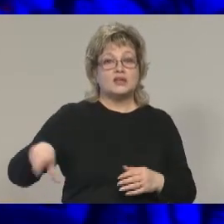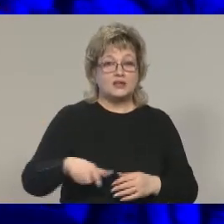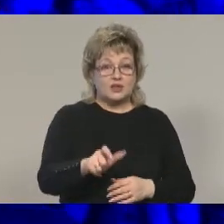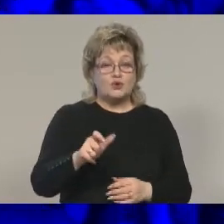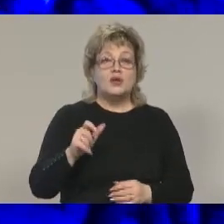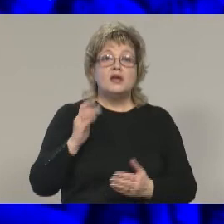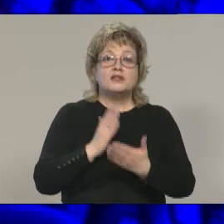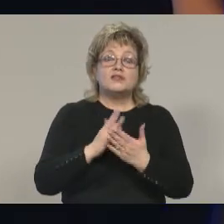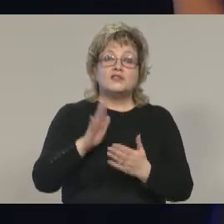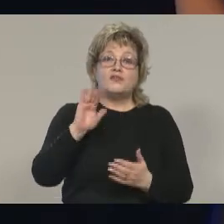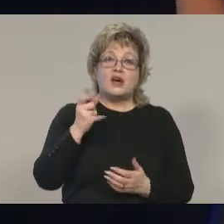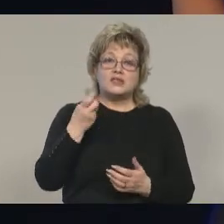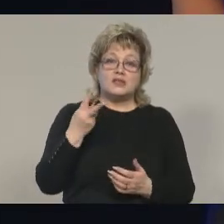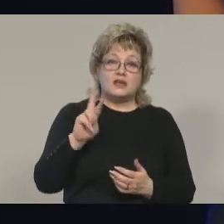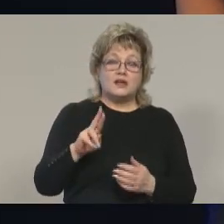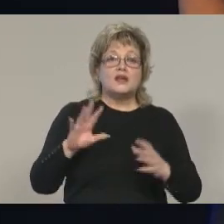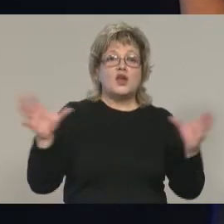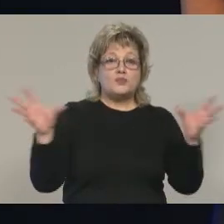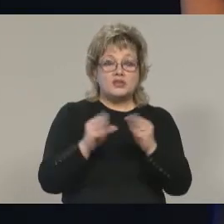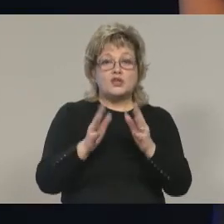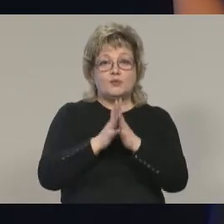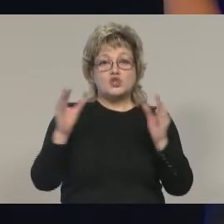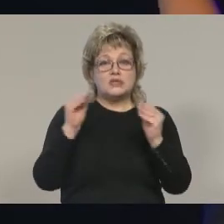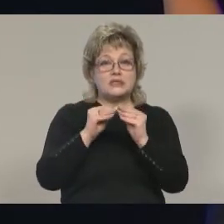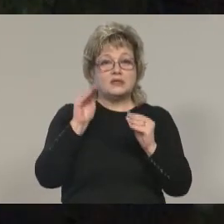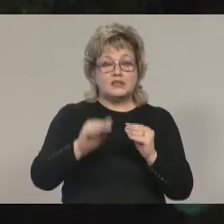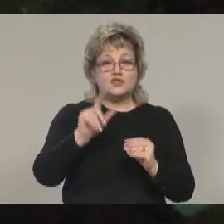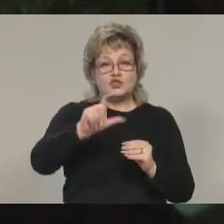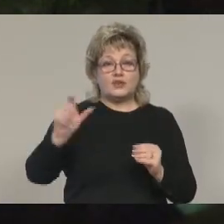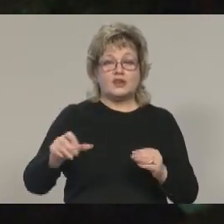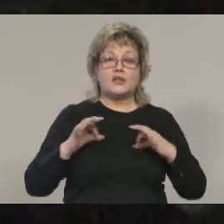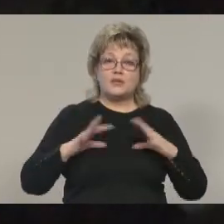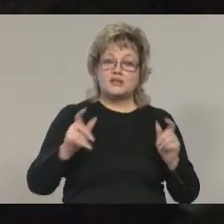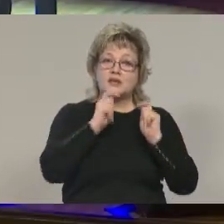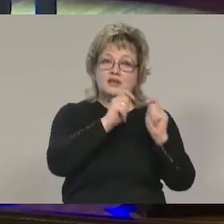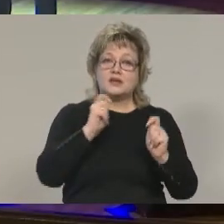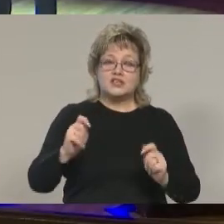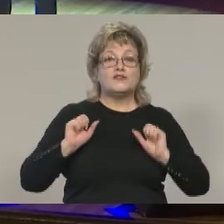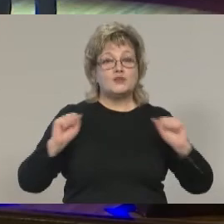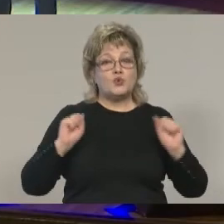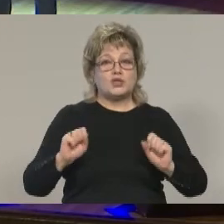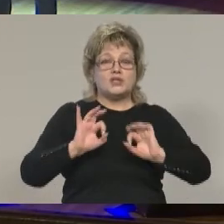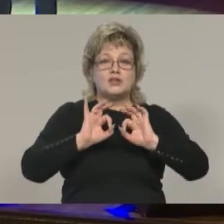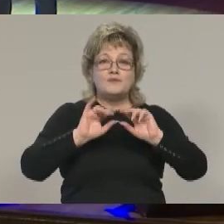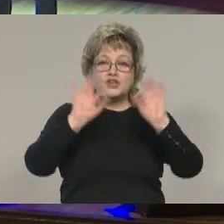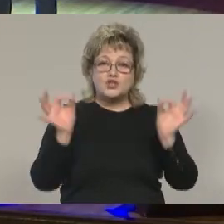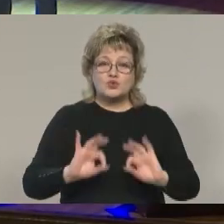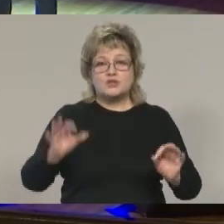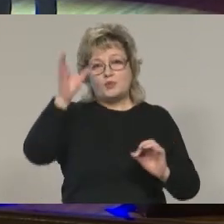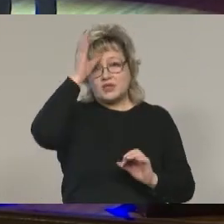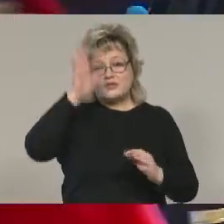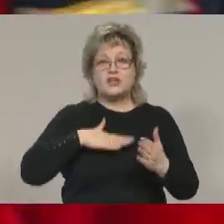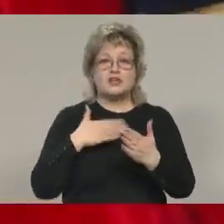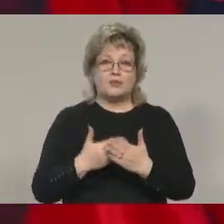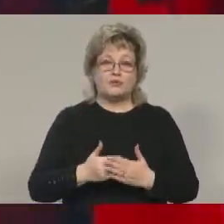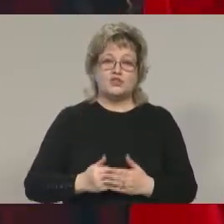называется «Варзия» и объединяет больше 10 тысяч человек. На празднике наградили отличившихся в спорте, искусстве, образовании и